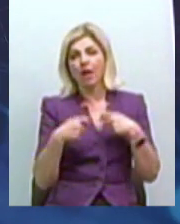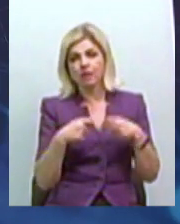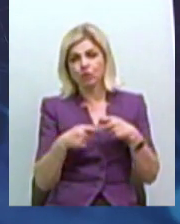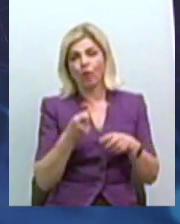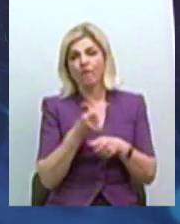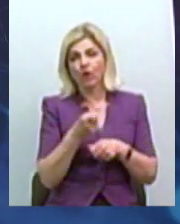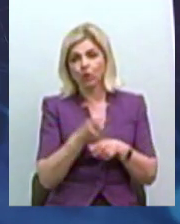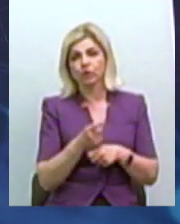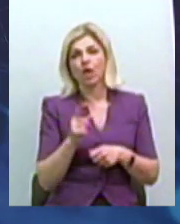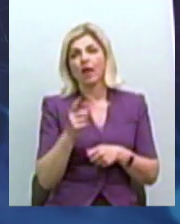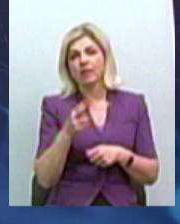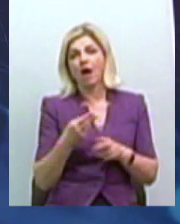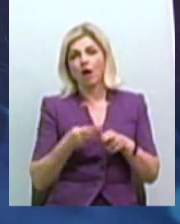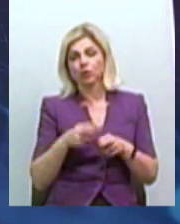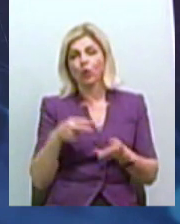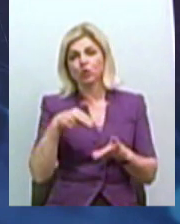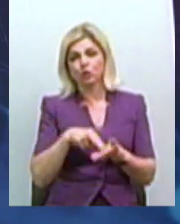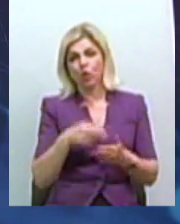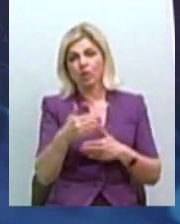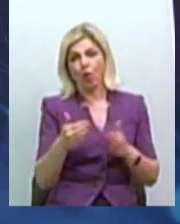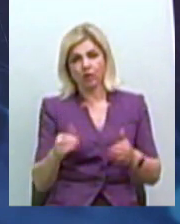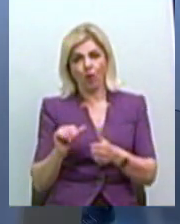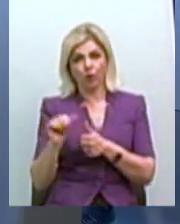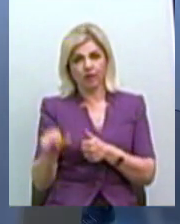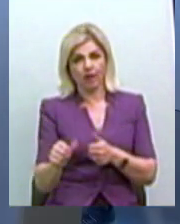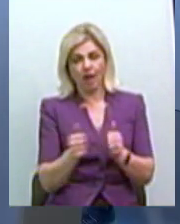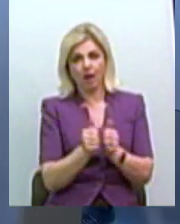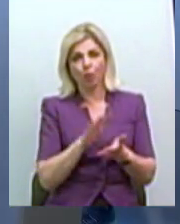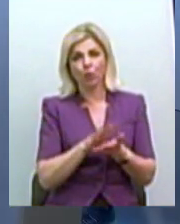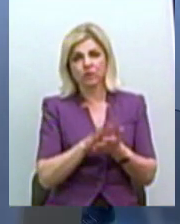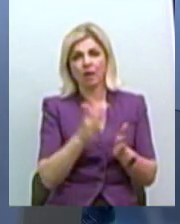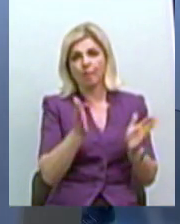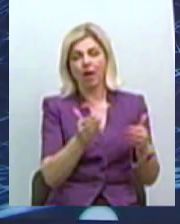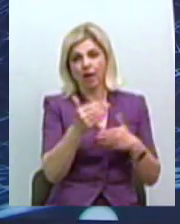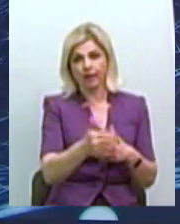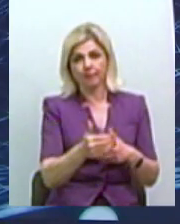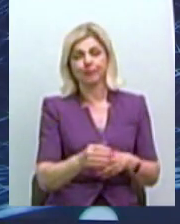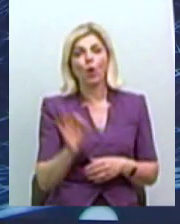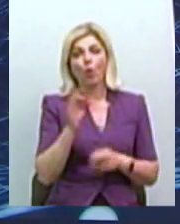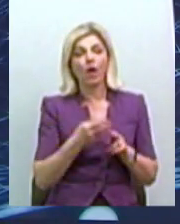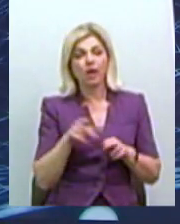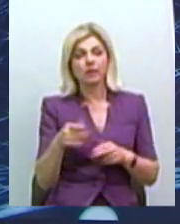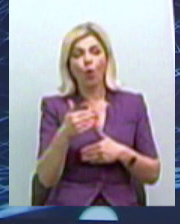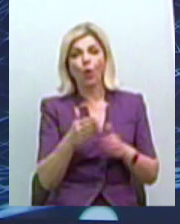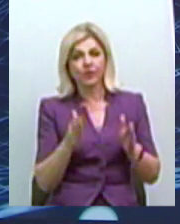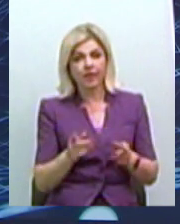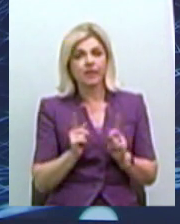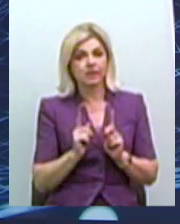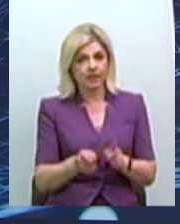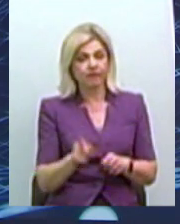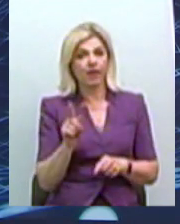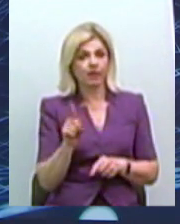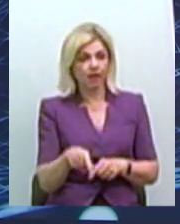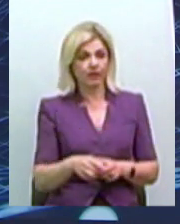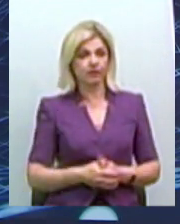яких передбачені окремі контейнери біля сміттєвих баків у Миколаїві? Так. Що стосується цих контейнерів, то дійсно,